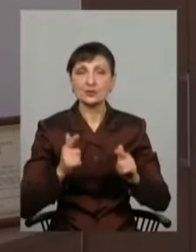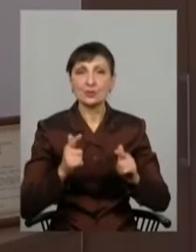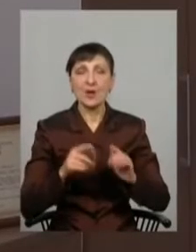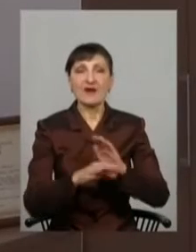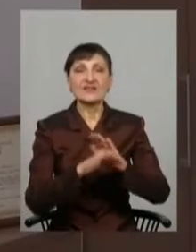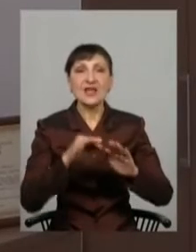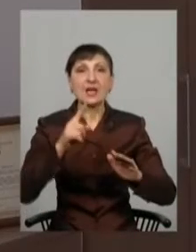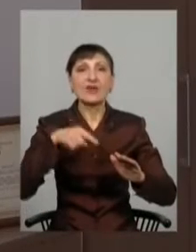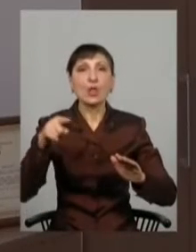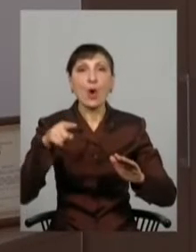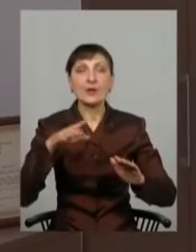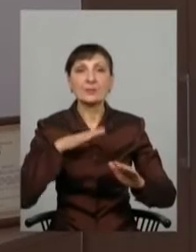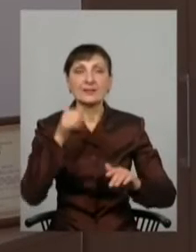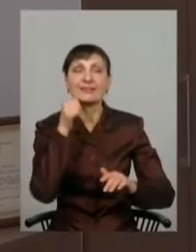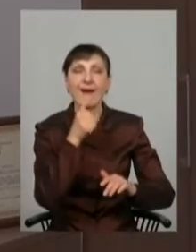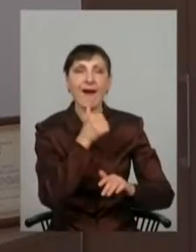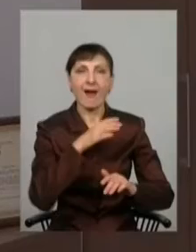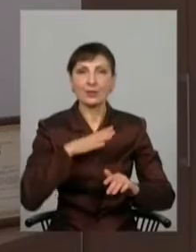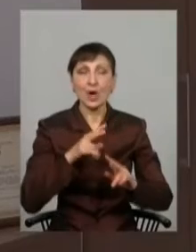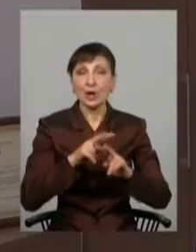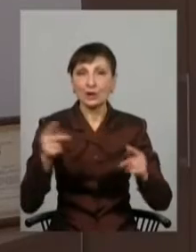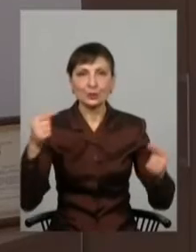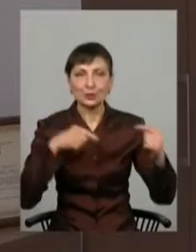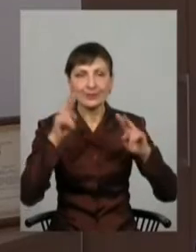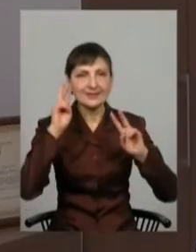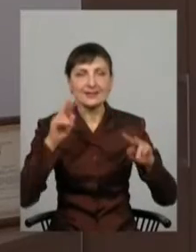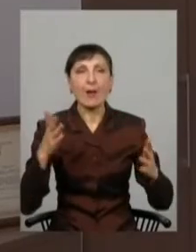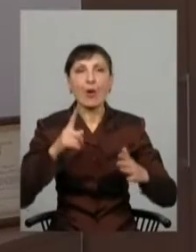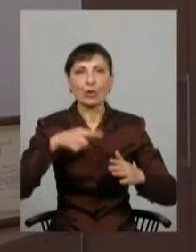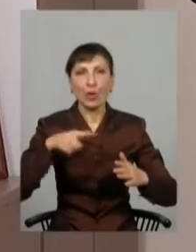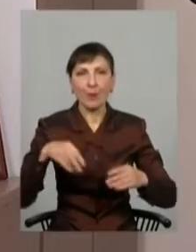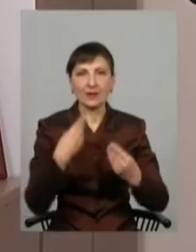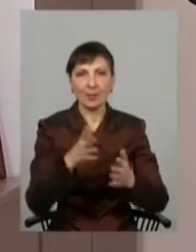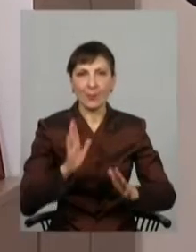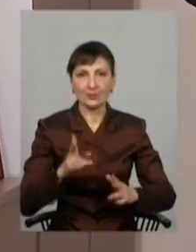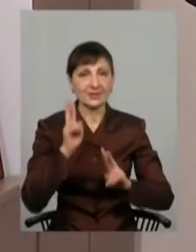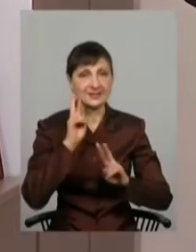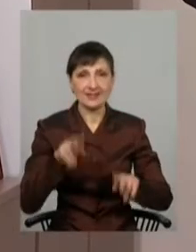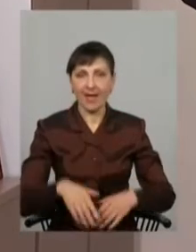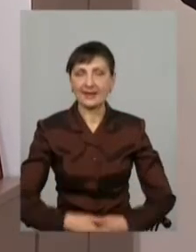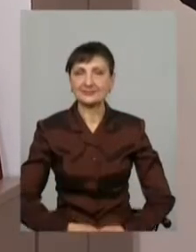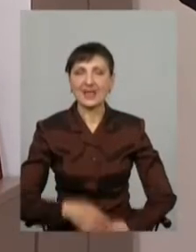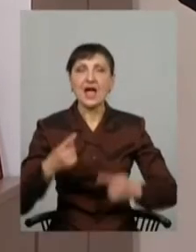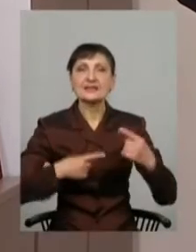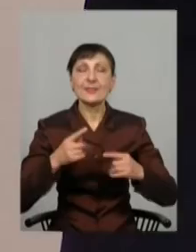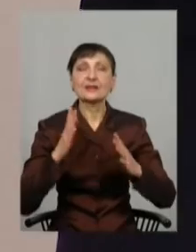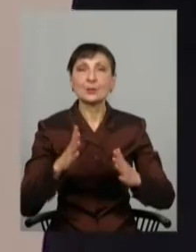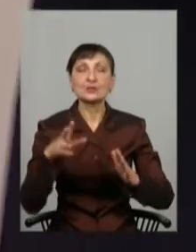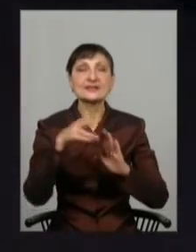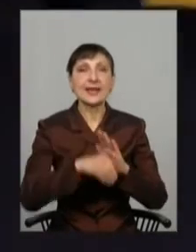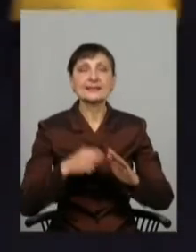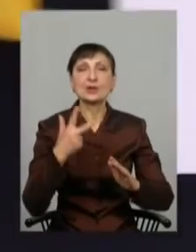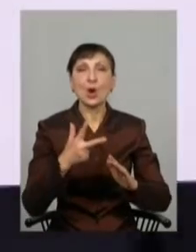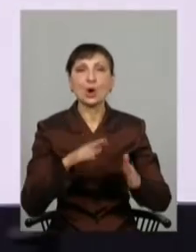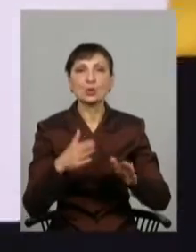вытягивание номеров происходило в тайном режиме, и никто не мог знать, какой номер ему выпадет. Дебаты будут состоять из